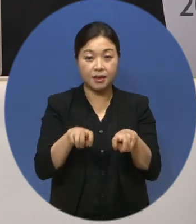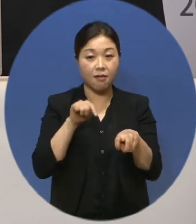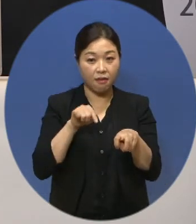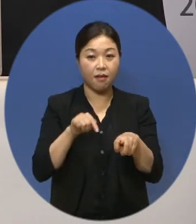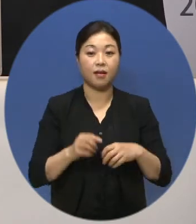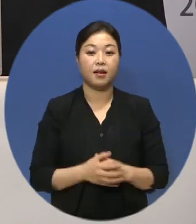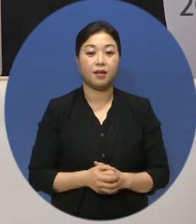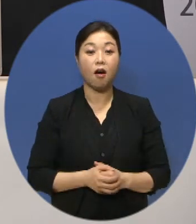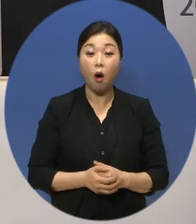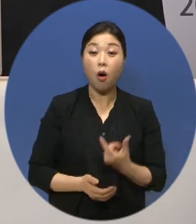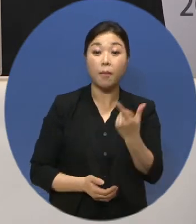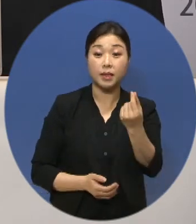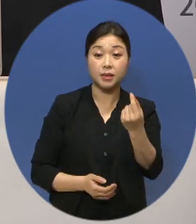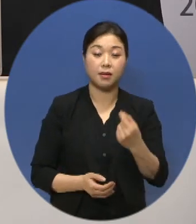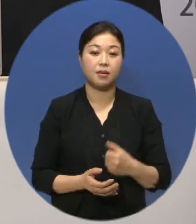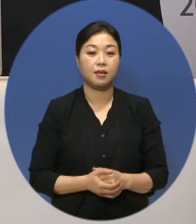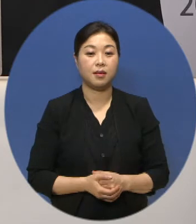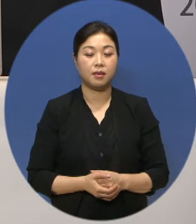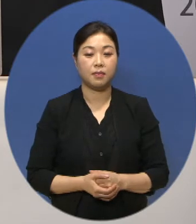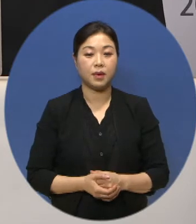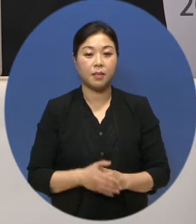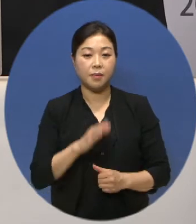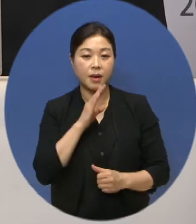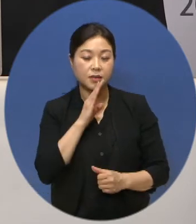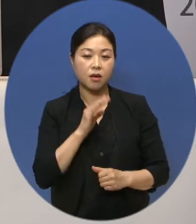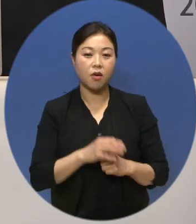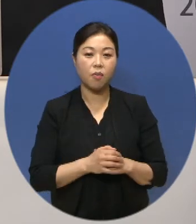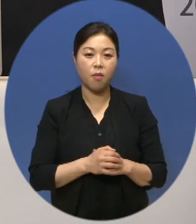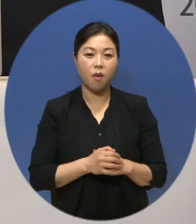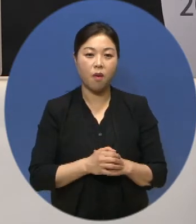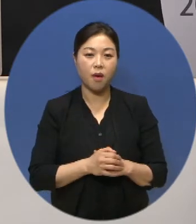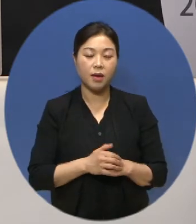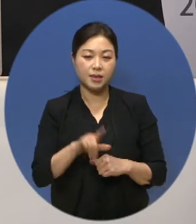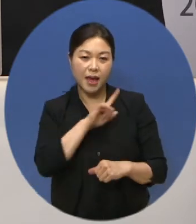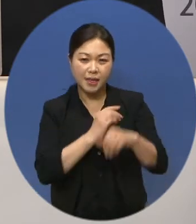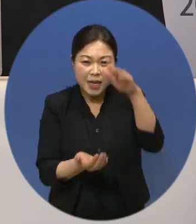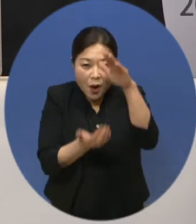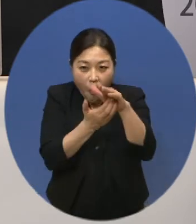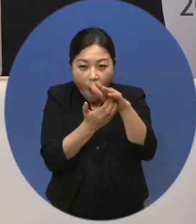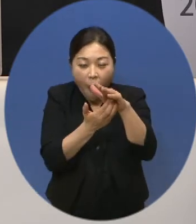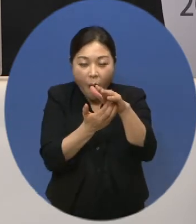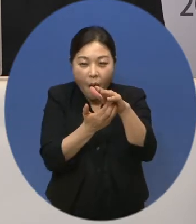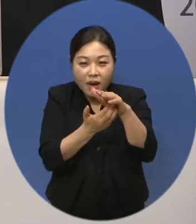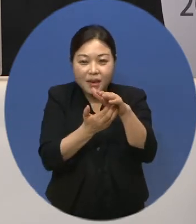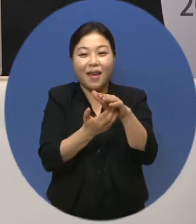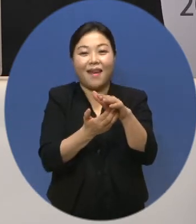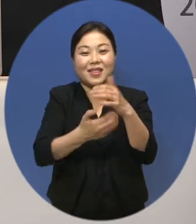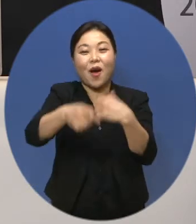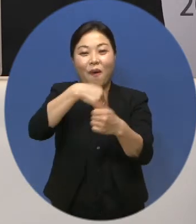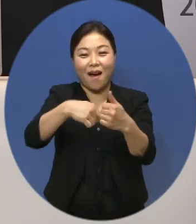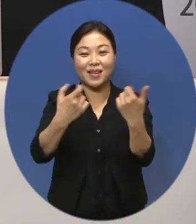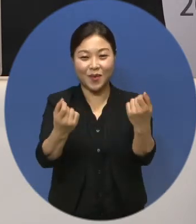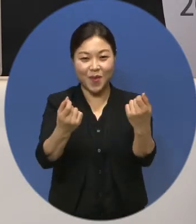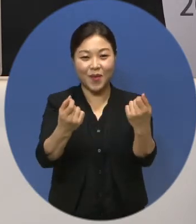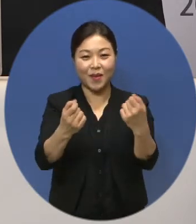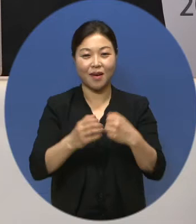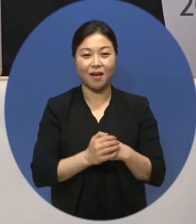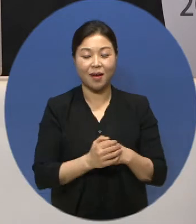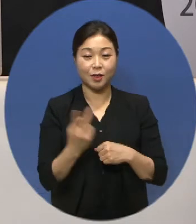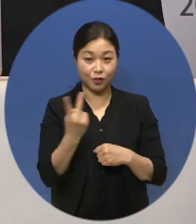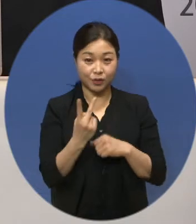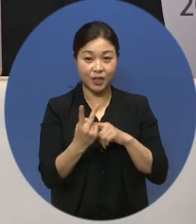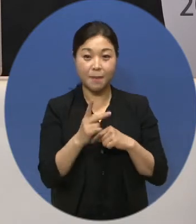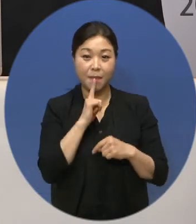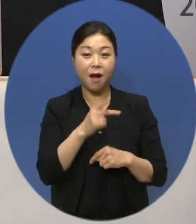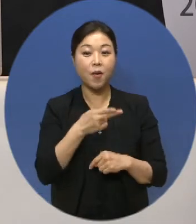그러니까 사실은 뭐 정말 뻔하지만 클라이막스이기도 하고 그 장면이 네. 그 장면 함께 말없이